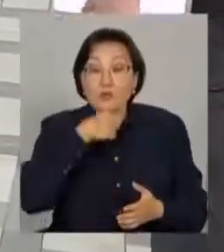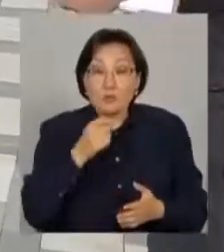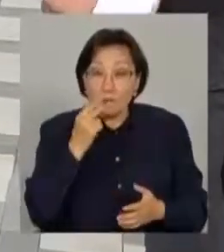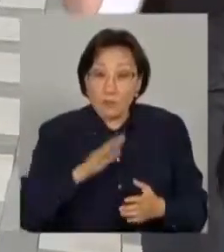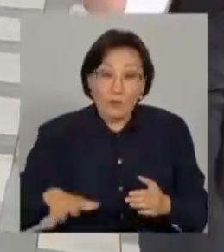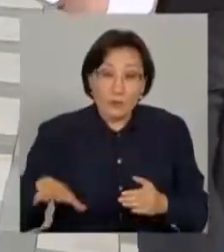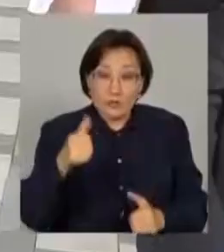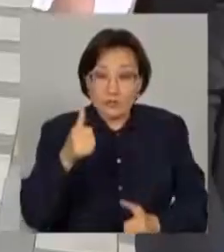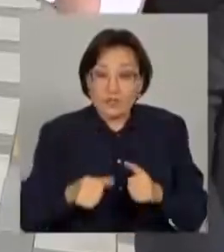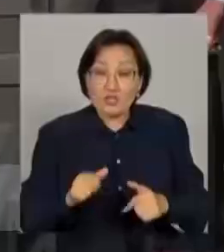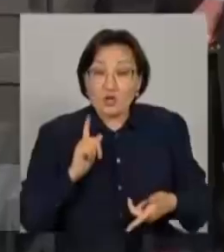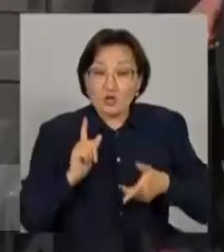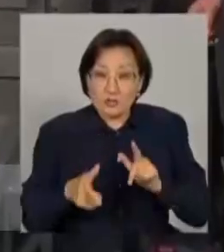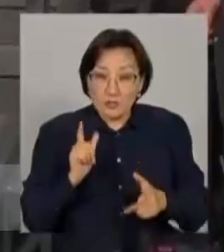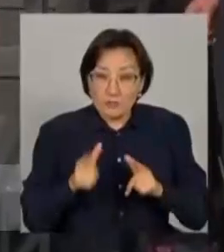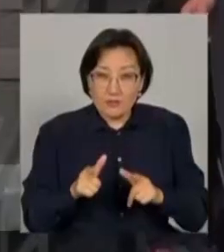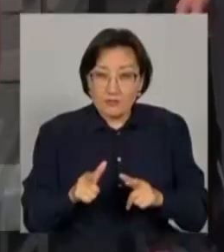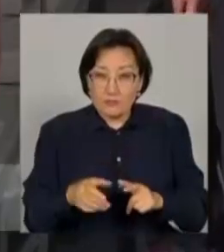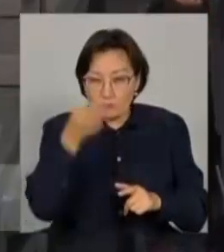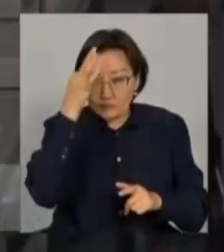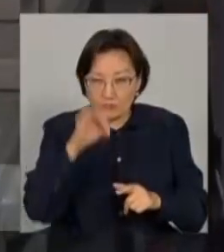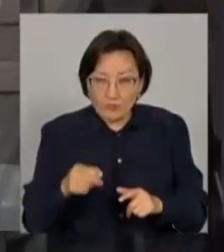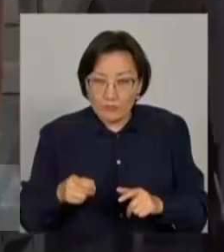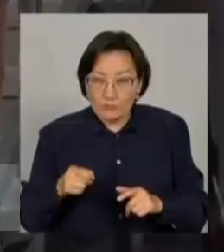бөлінбей, ойын барысында нағыз сұр мергенді анықтады.